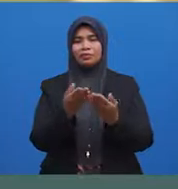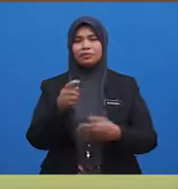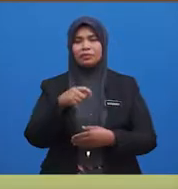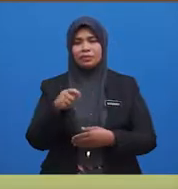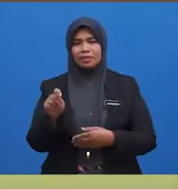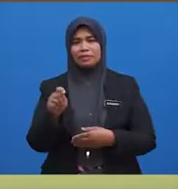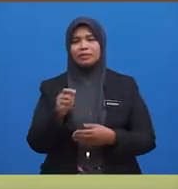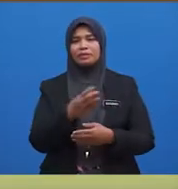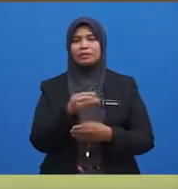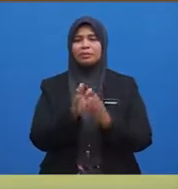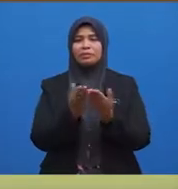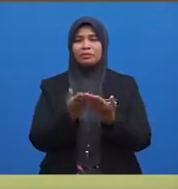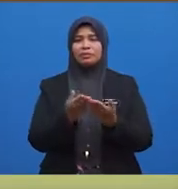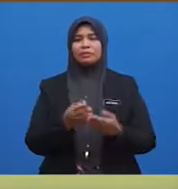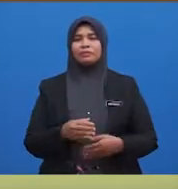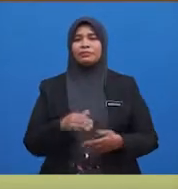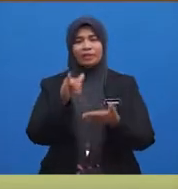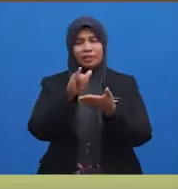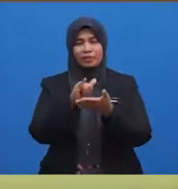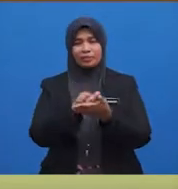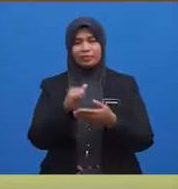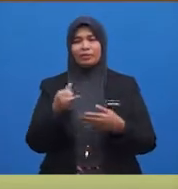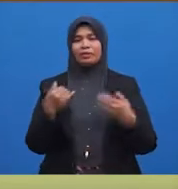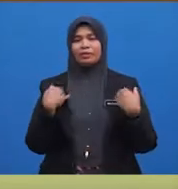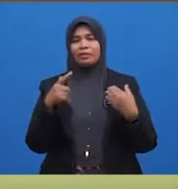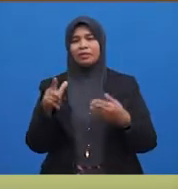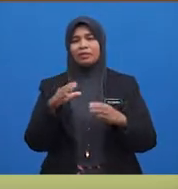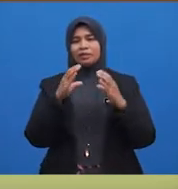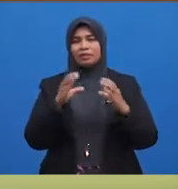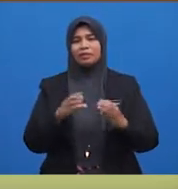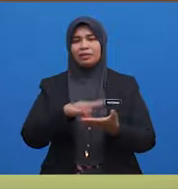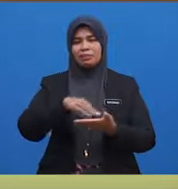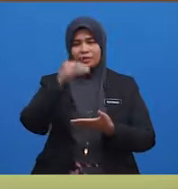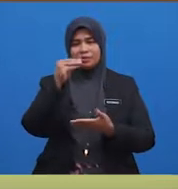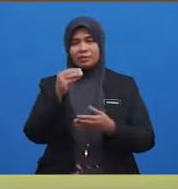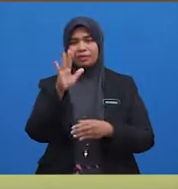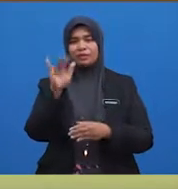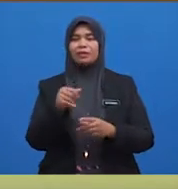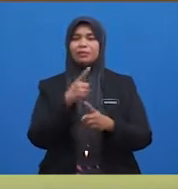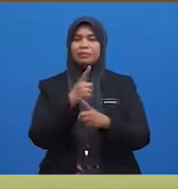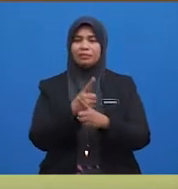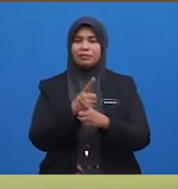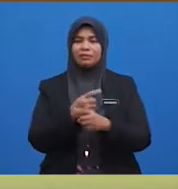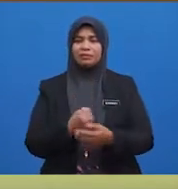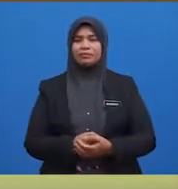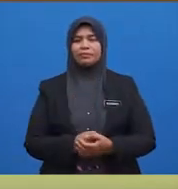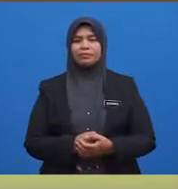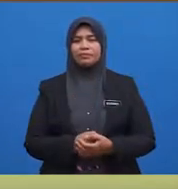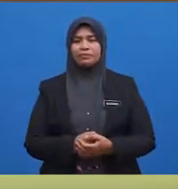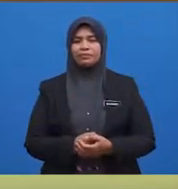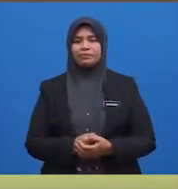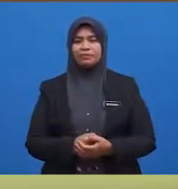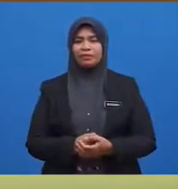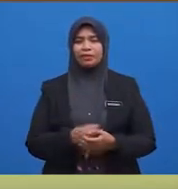masing-masing. Itulah cara belajar yang betul. Sambil mendengar, murid merujuk buku dan membuat catatan